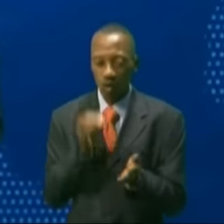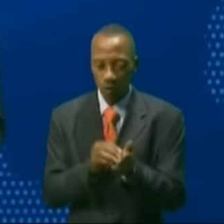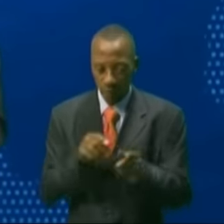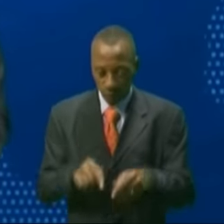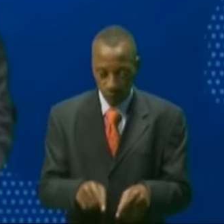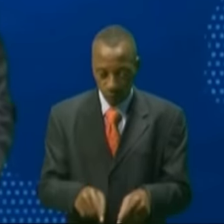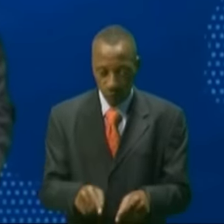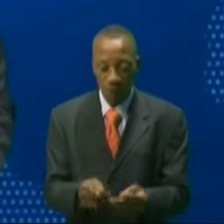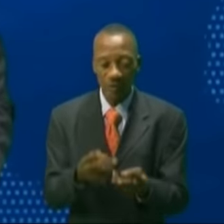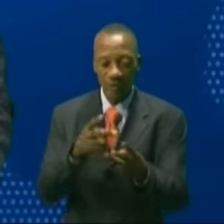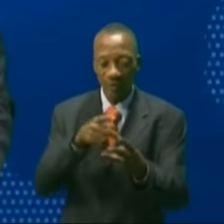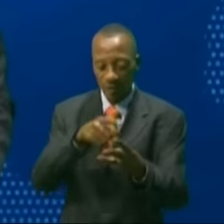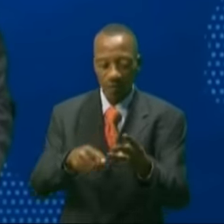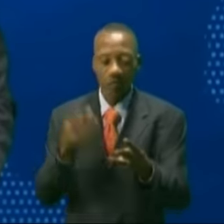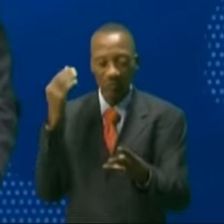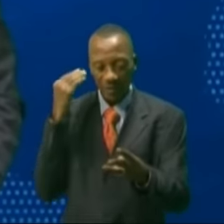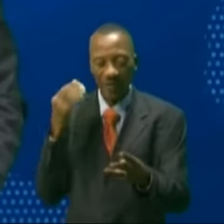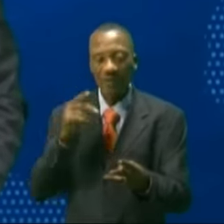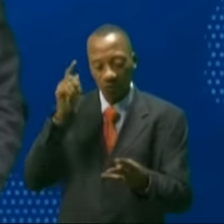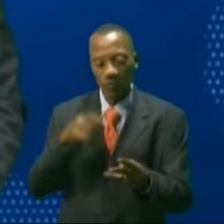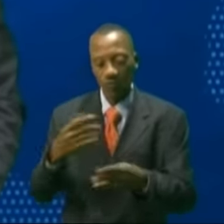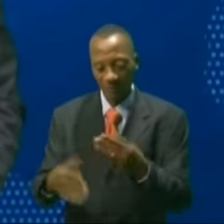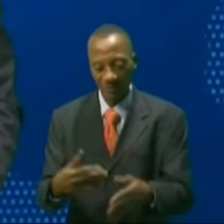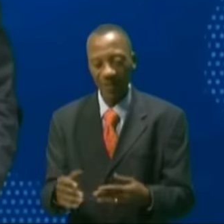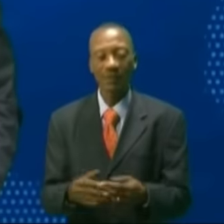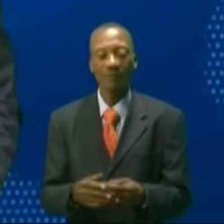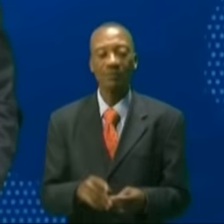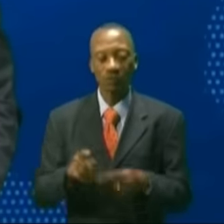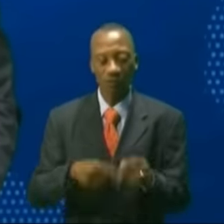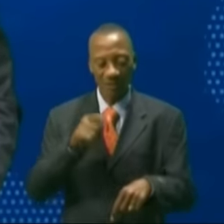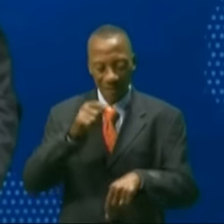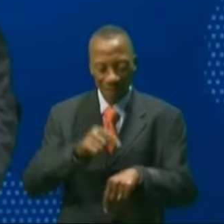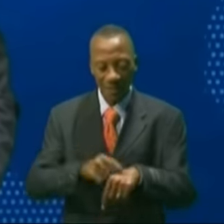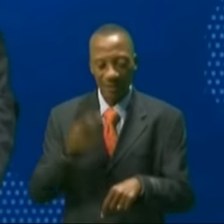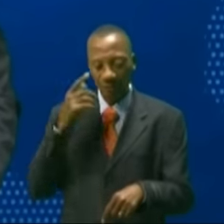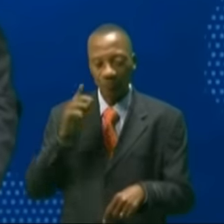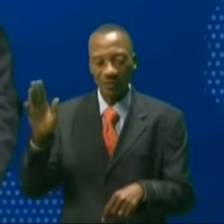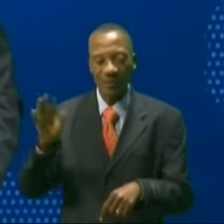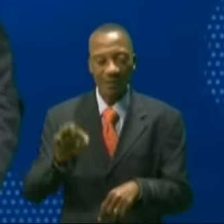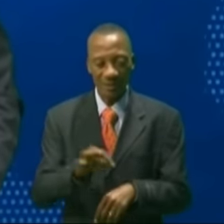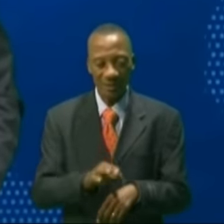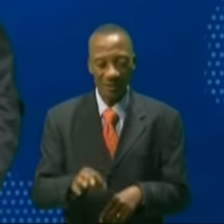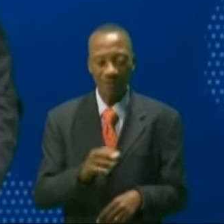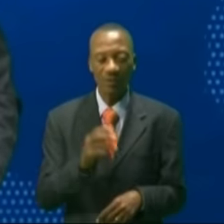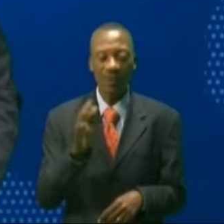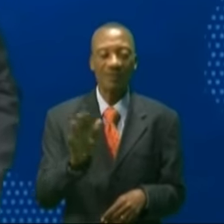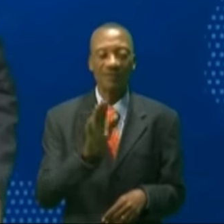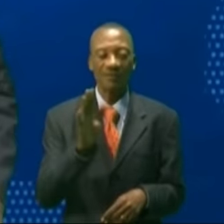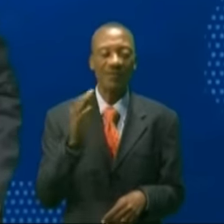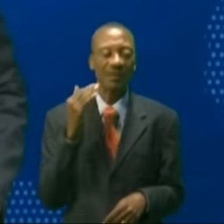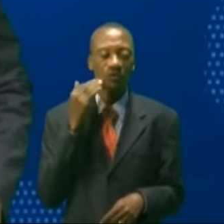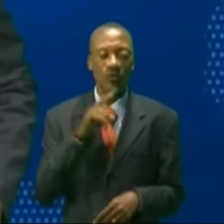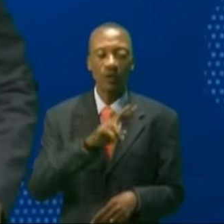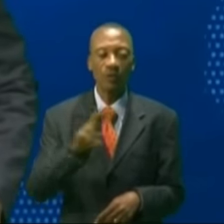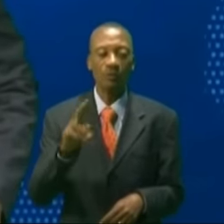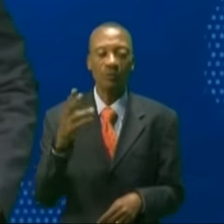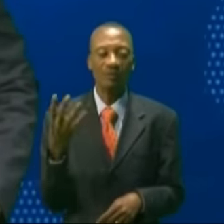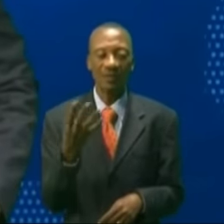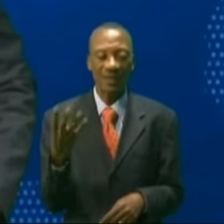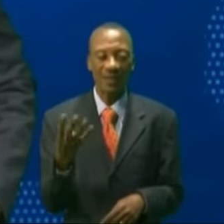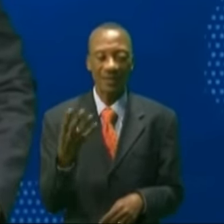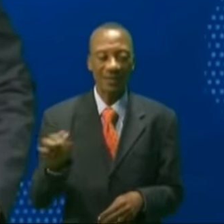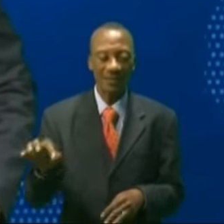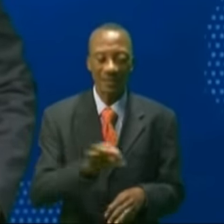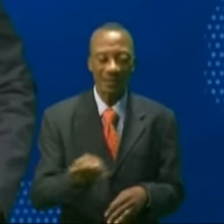ses effets à la date de sa signature. Faite à Kinshasa, le 25 juin 2024,